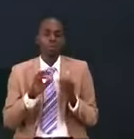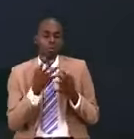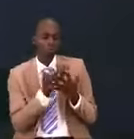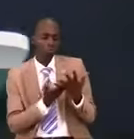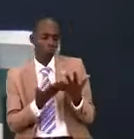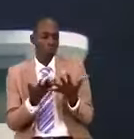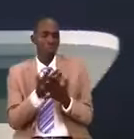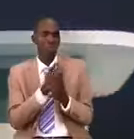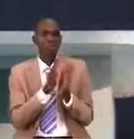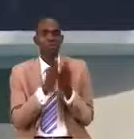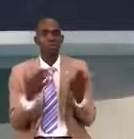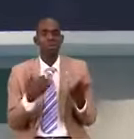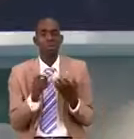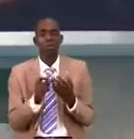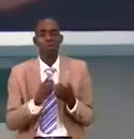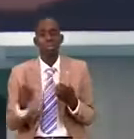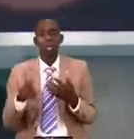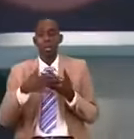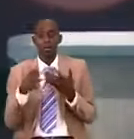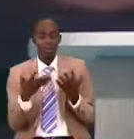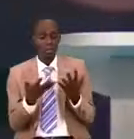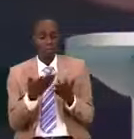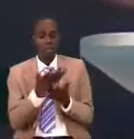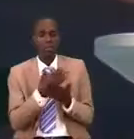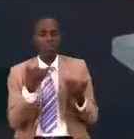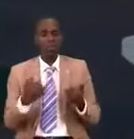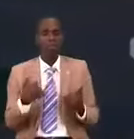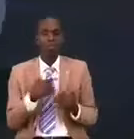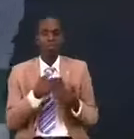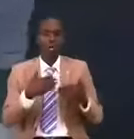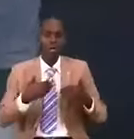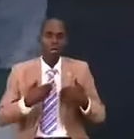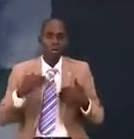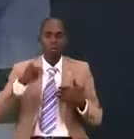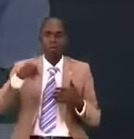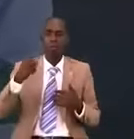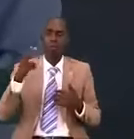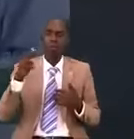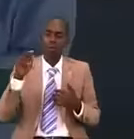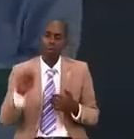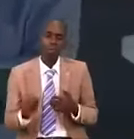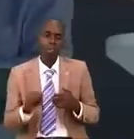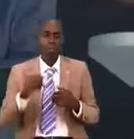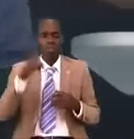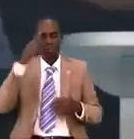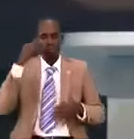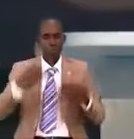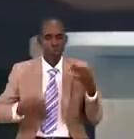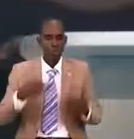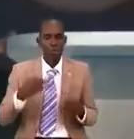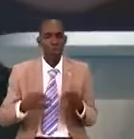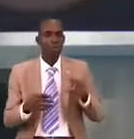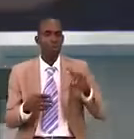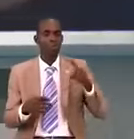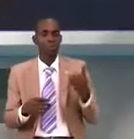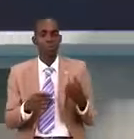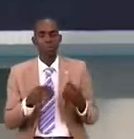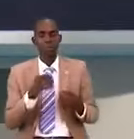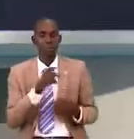promis Samuel deuxième Samuel premier roi du roi premier chronique de chroniques et maintenant nous